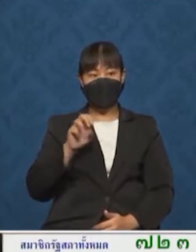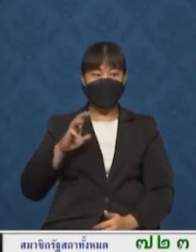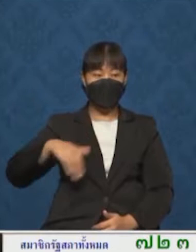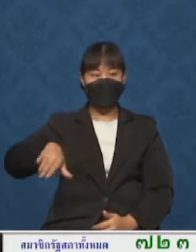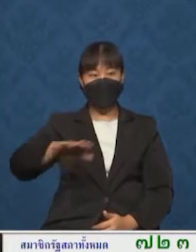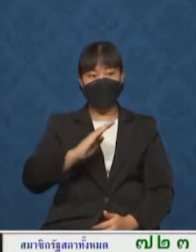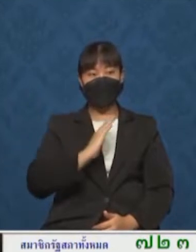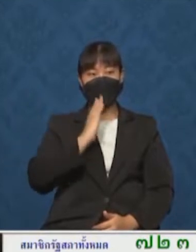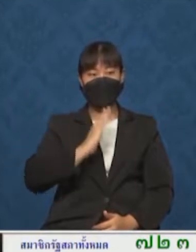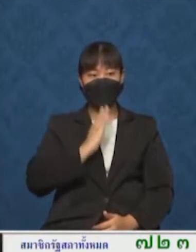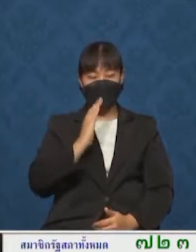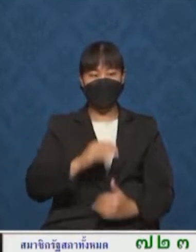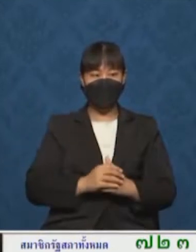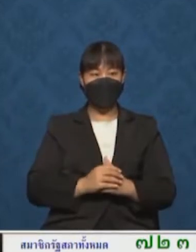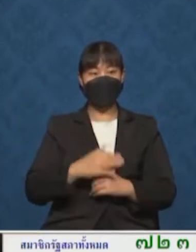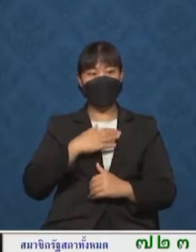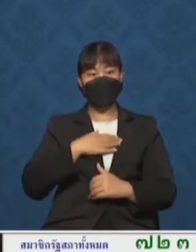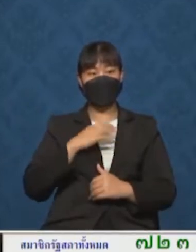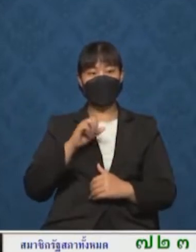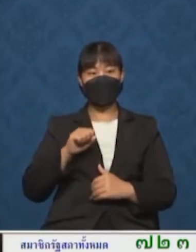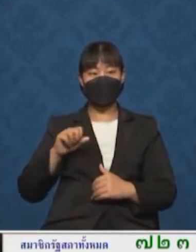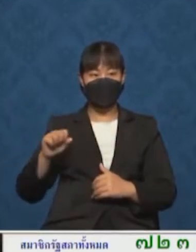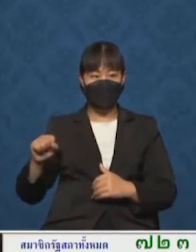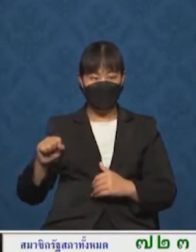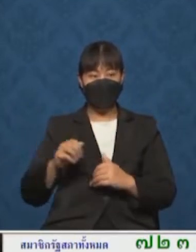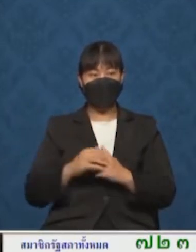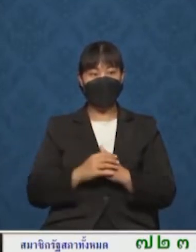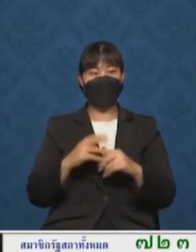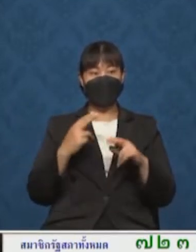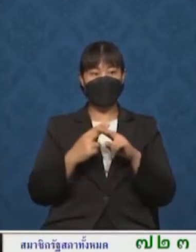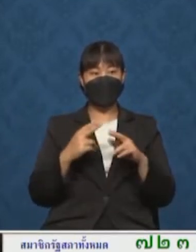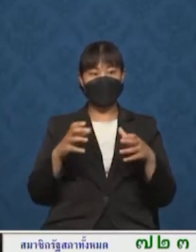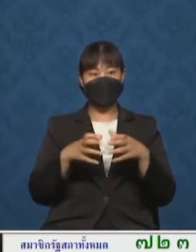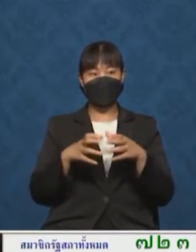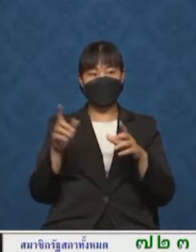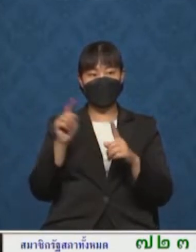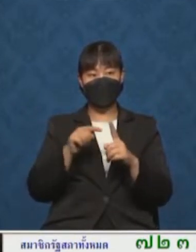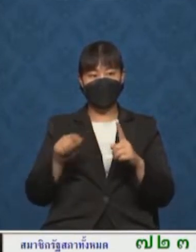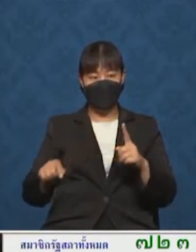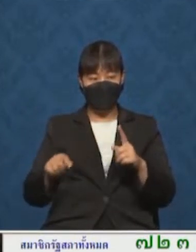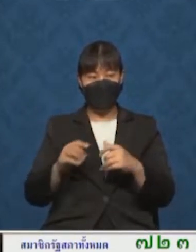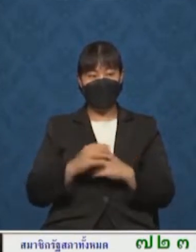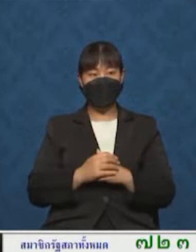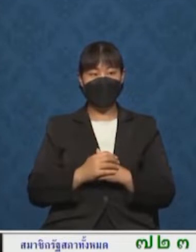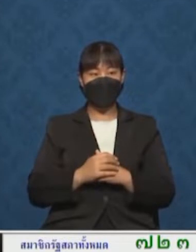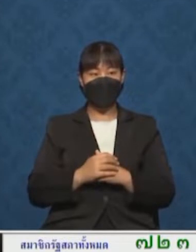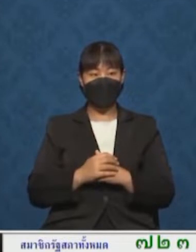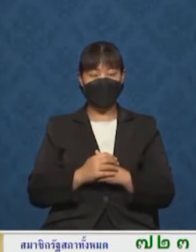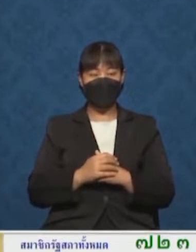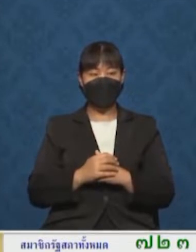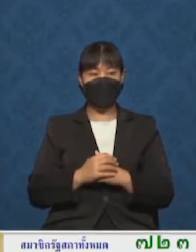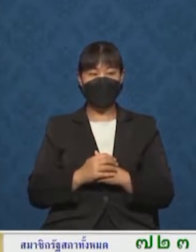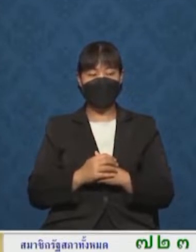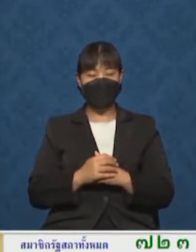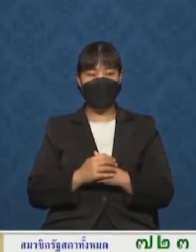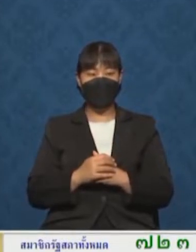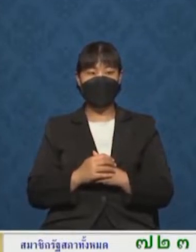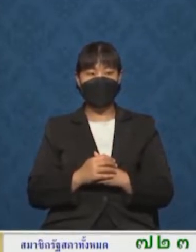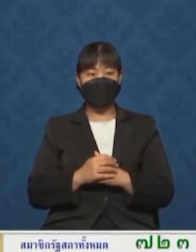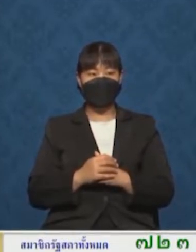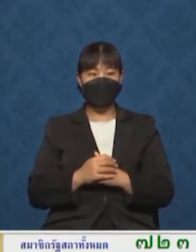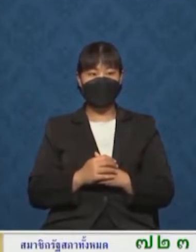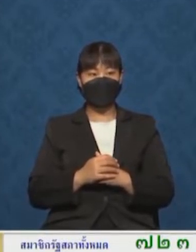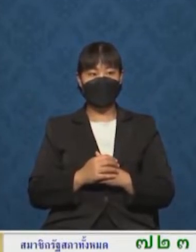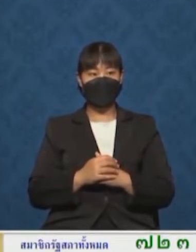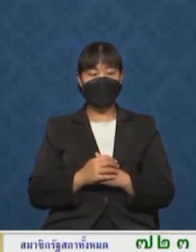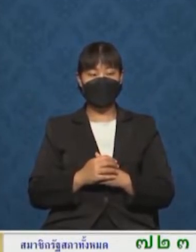float'sสมาชคสภาผู้ทันลศดร แบบบัชีรัพื้อ ชื่อพักเก้าไกลในฐานะสมาชิคลัษฐาทั้งประตที่กบครั